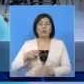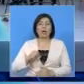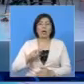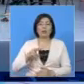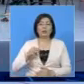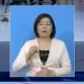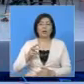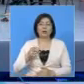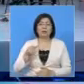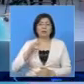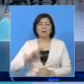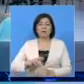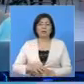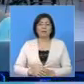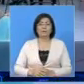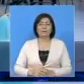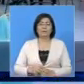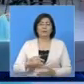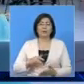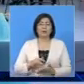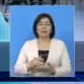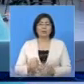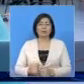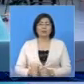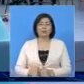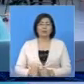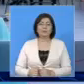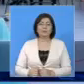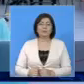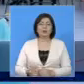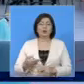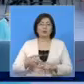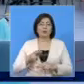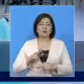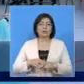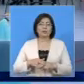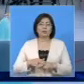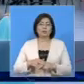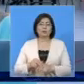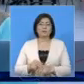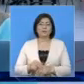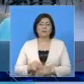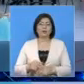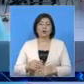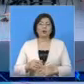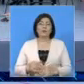Анталия деген жерде. Бұйырса, Алла қаласа, солған жүйіру атса, сояққа оқу